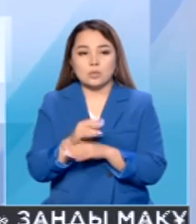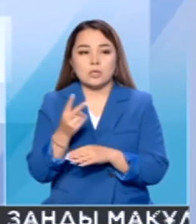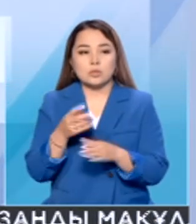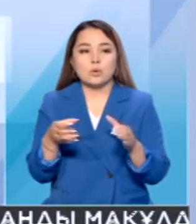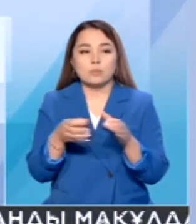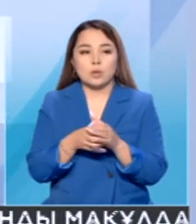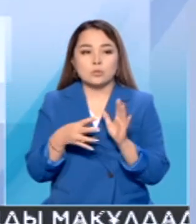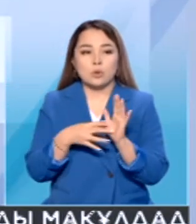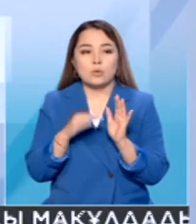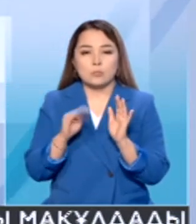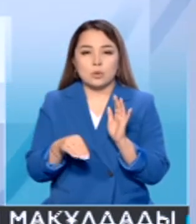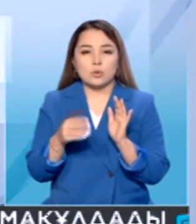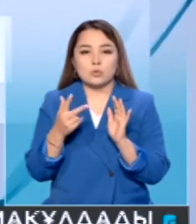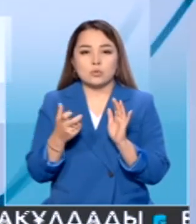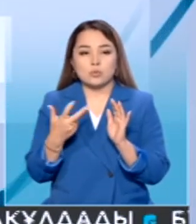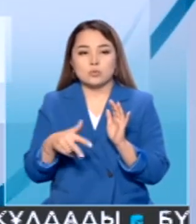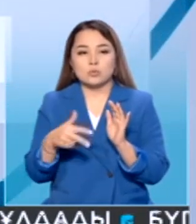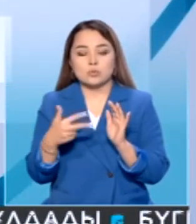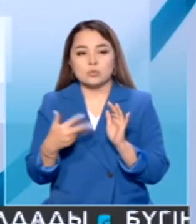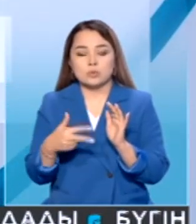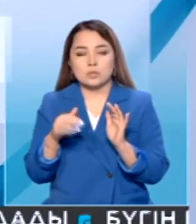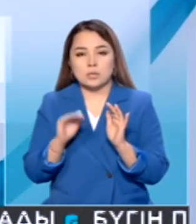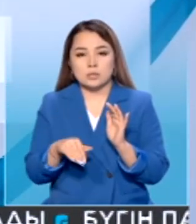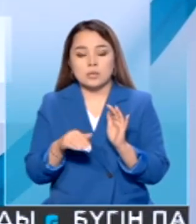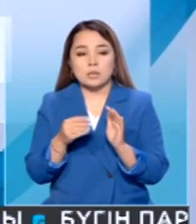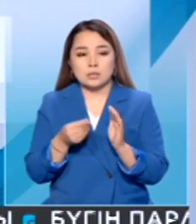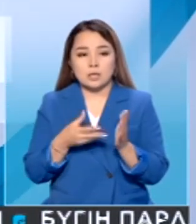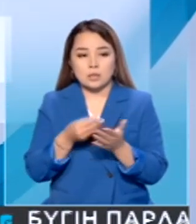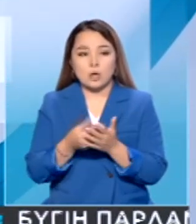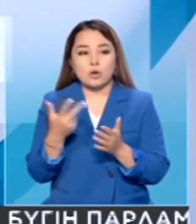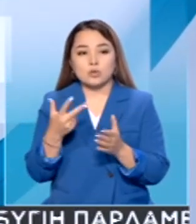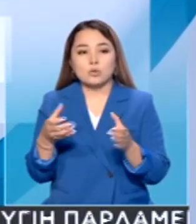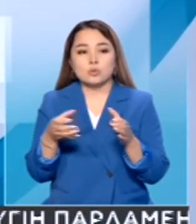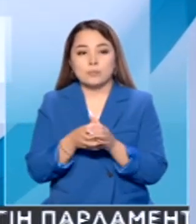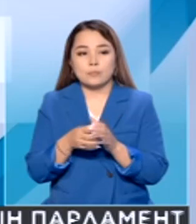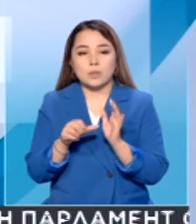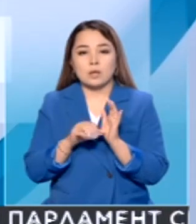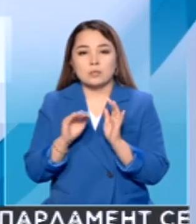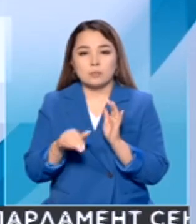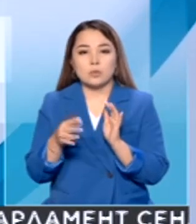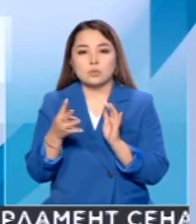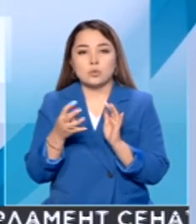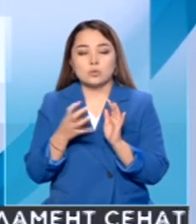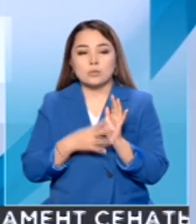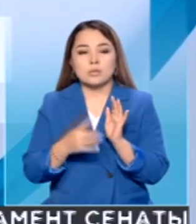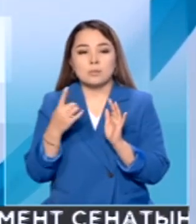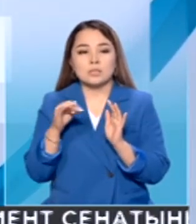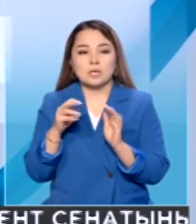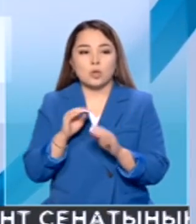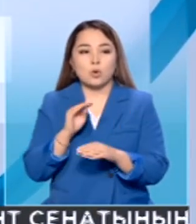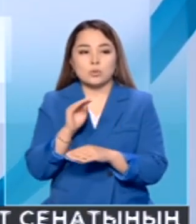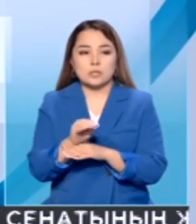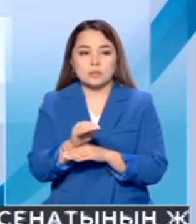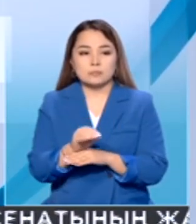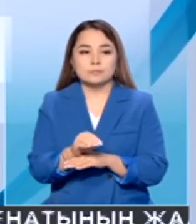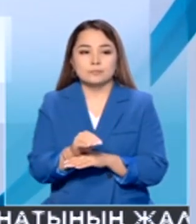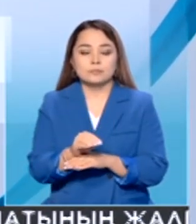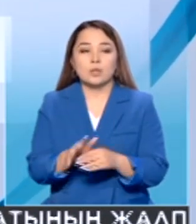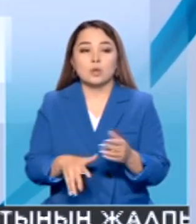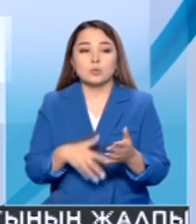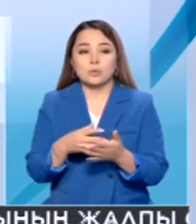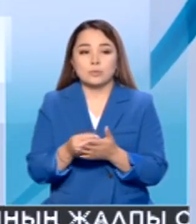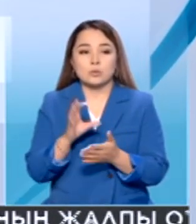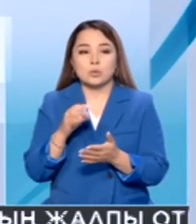топтағыларға 9 330. Үшінші топтағы мүгедектердің жәрдемақысы 6491 теңгеге ұлғаяды.